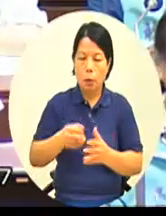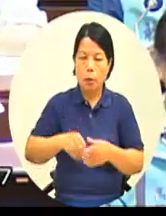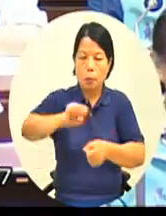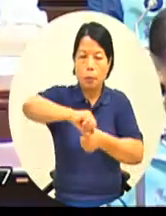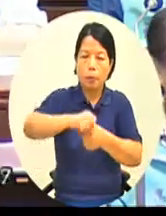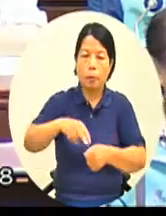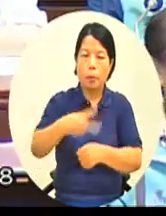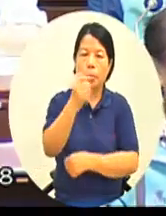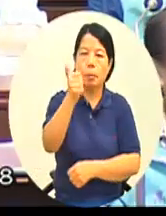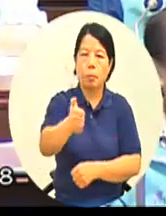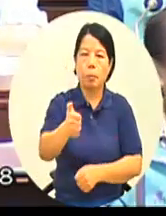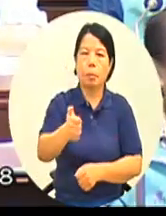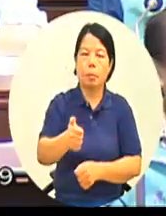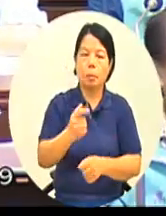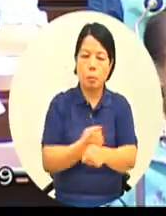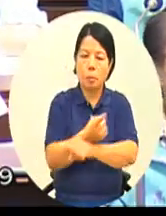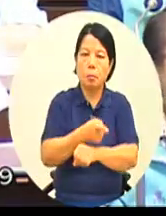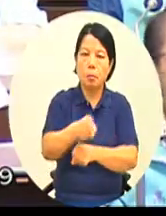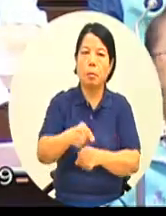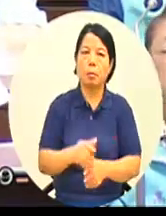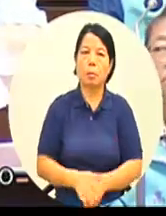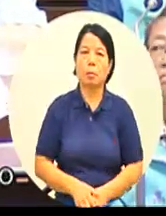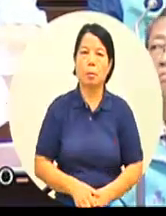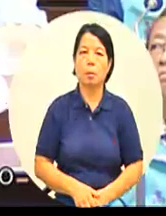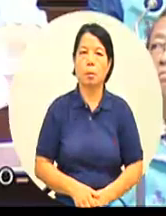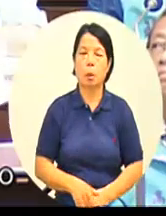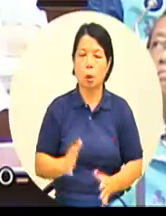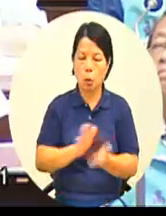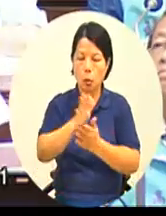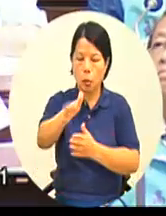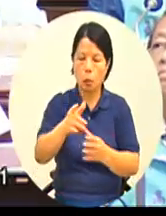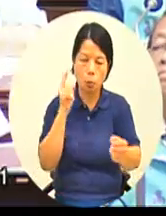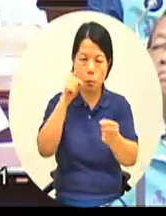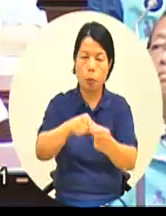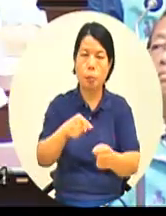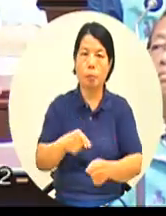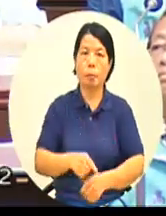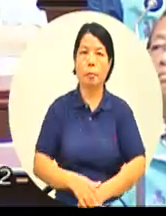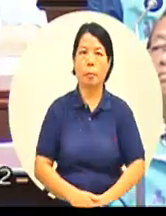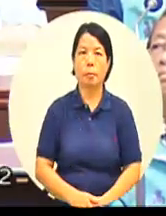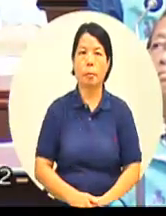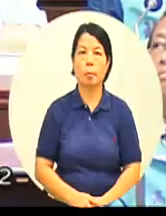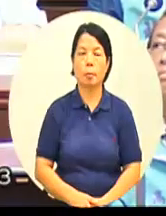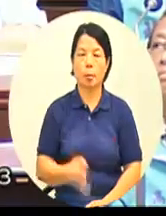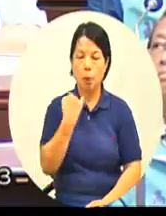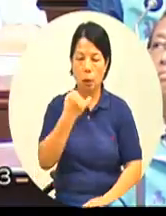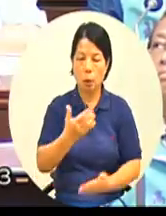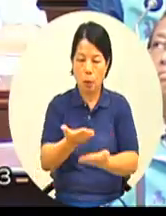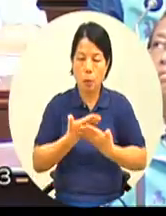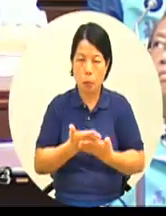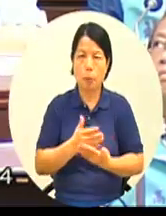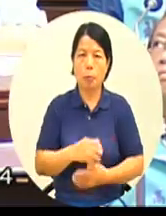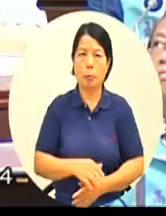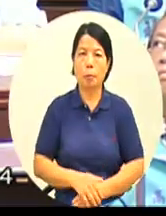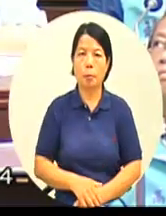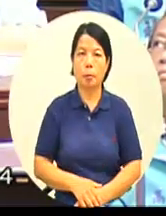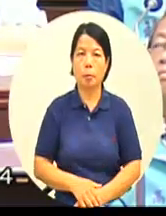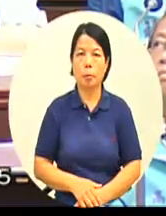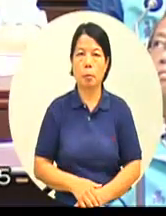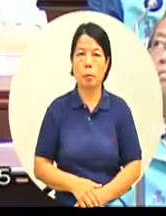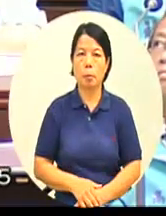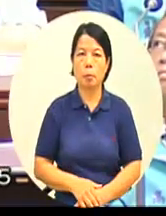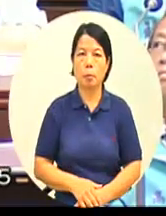成250元一个小时。我想这样子，我们未来的目标，它可以收得的